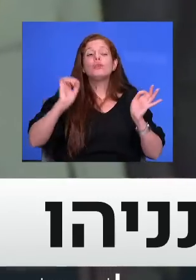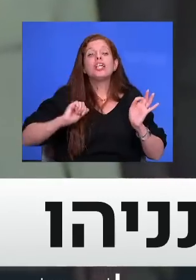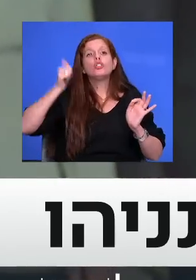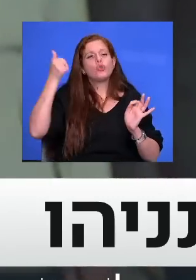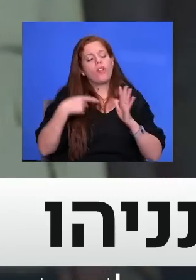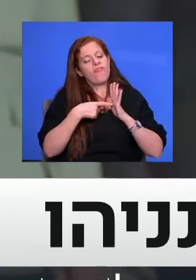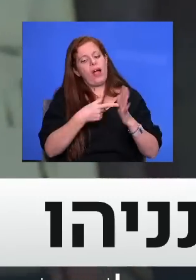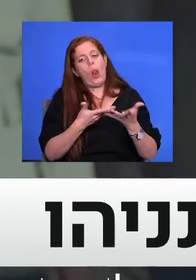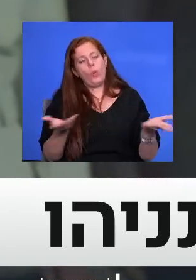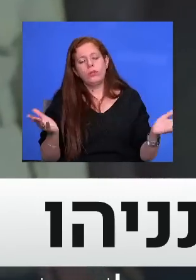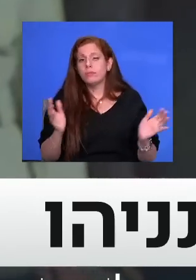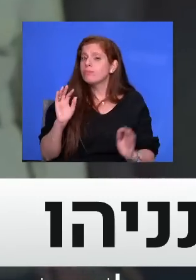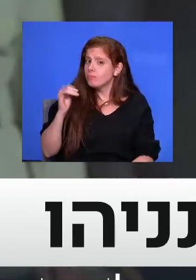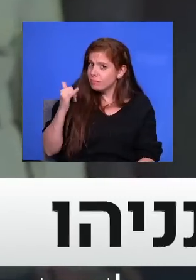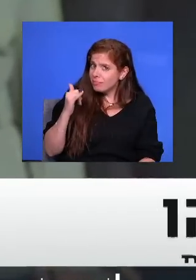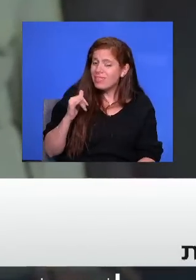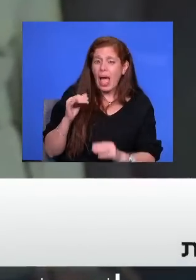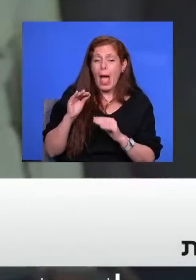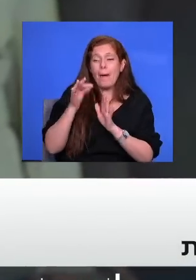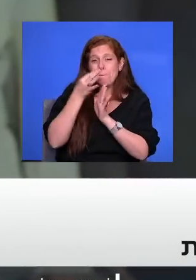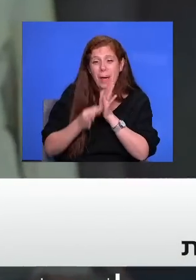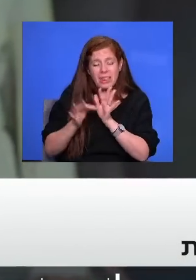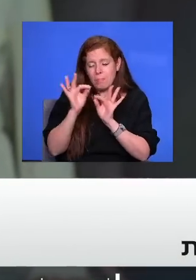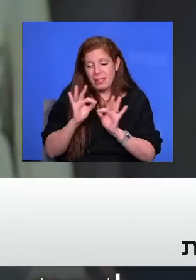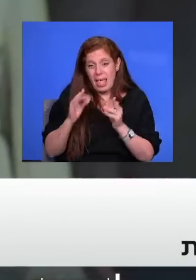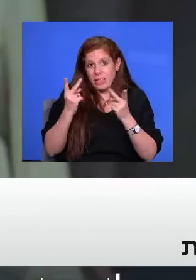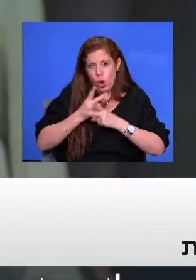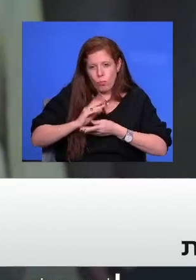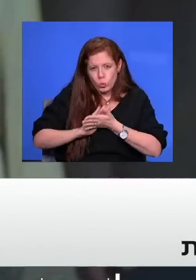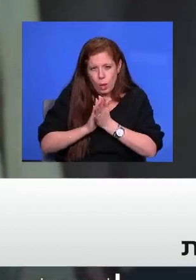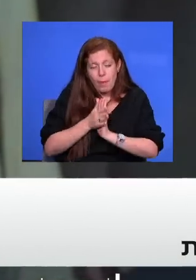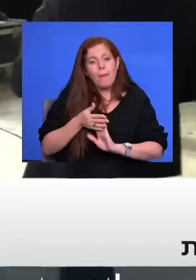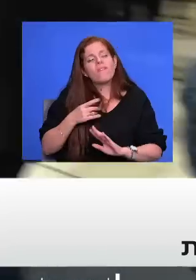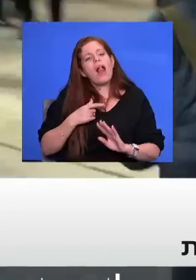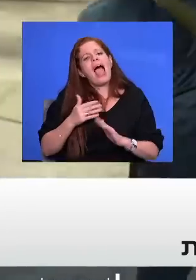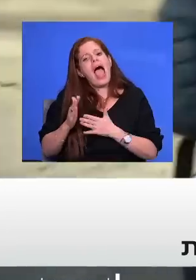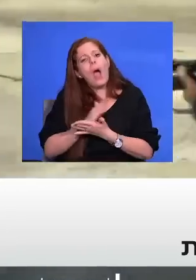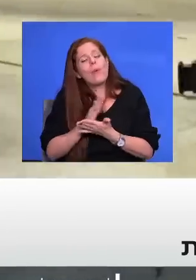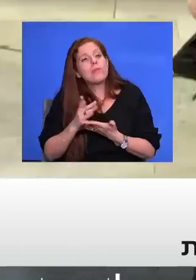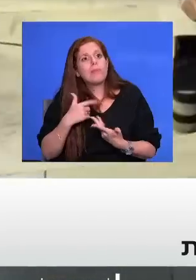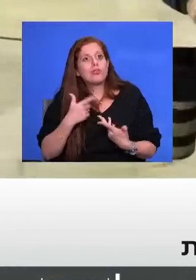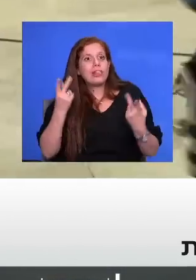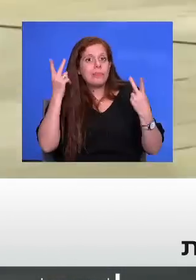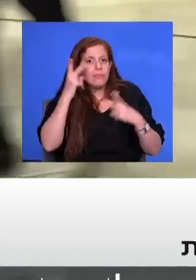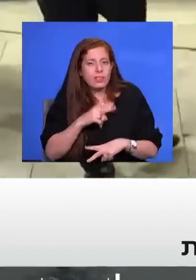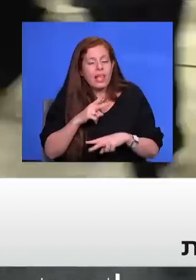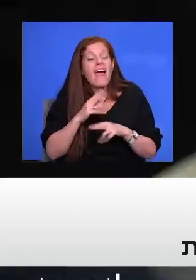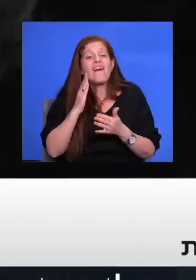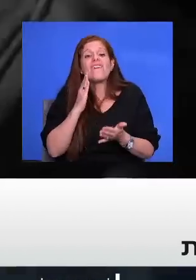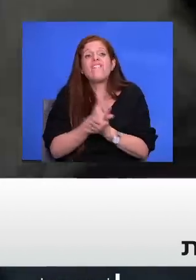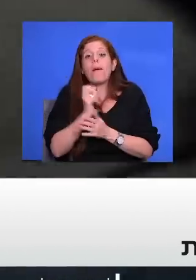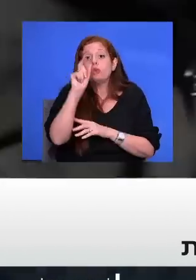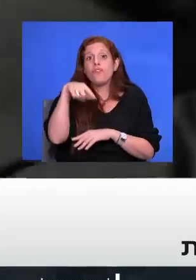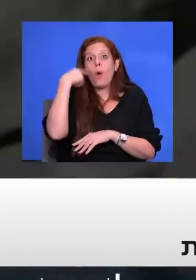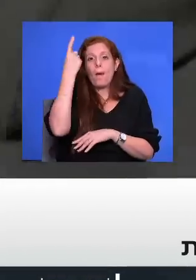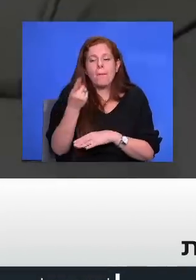נכון, ממש כך. הפרטים עדיין לא מסוכמים באופן סופי, אבל ההיערכות ממה שאני מבינה בלשכת ראש הממשלה כבר בשבוע הבא לקיים את